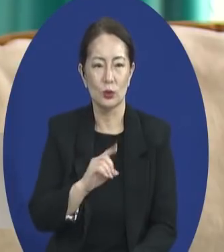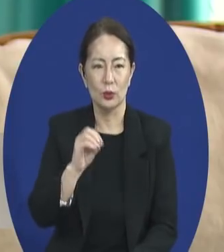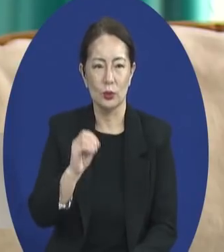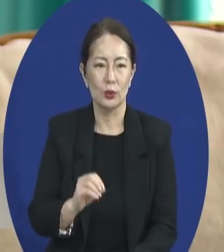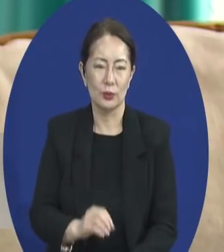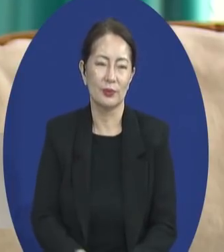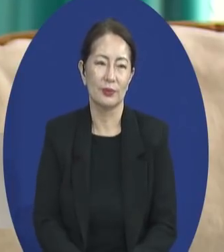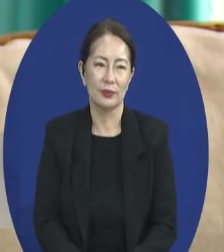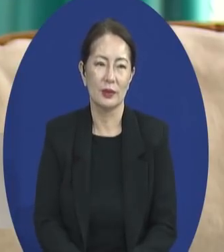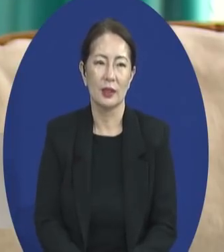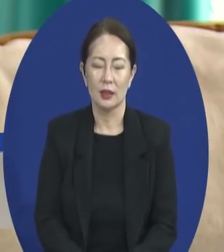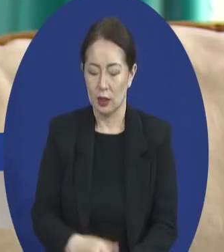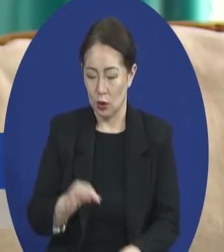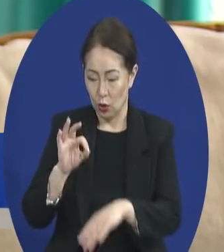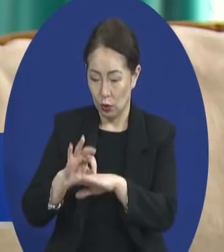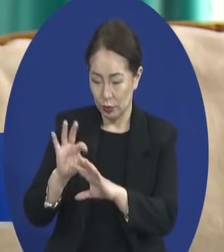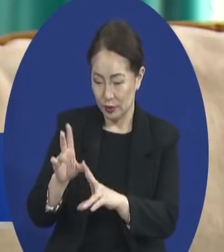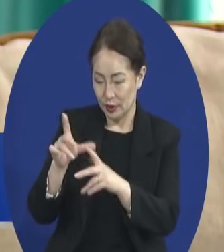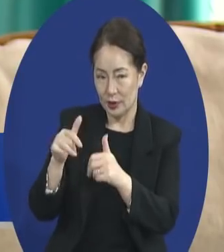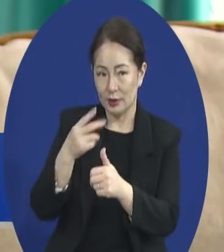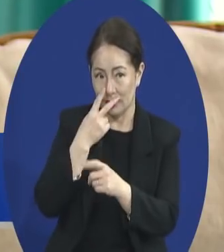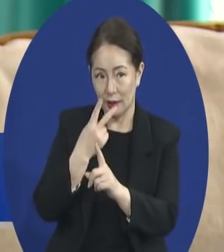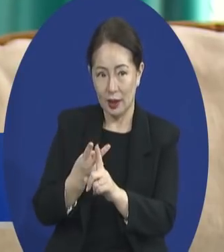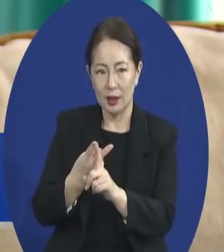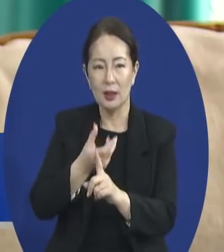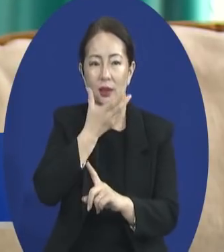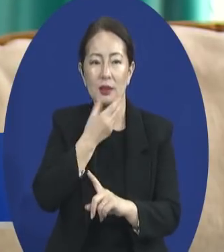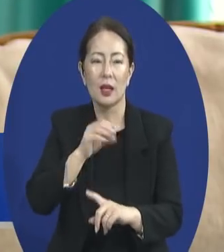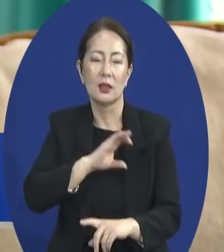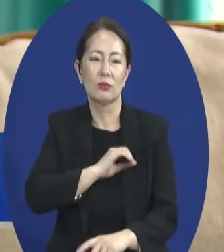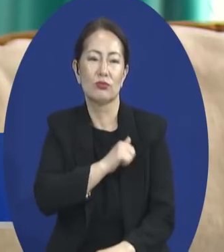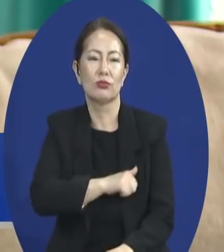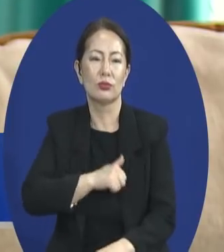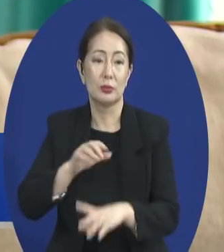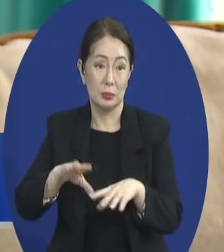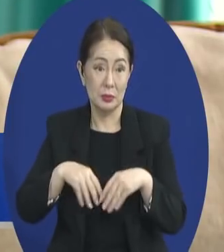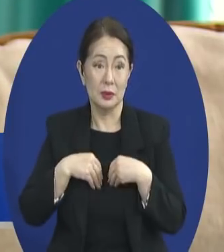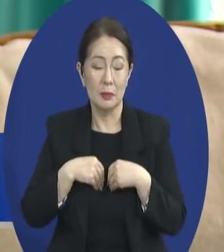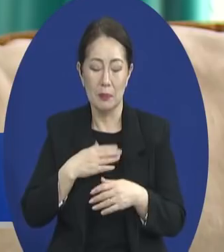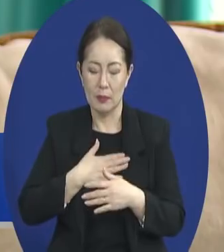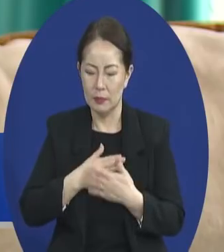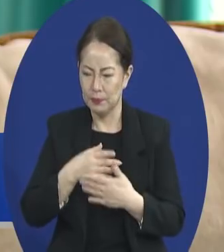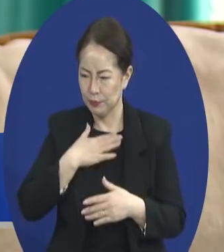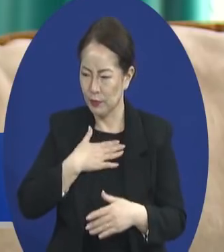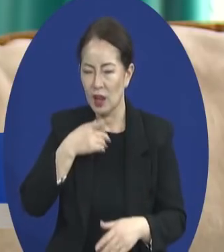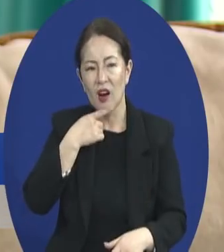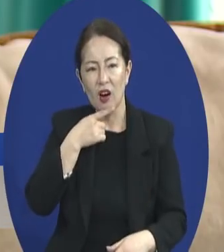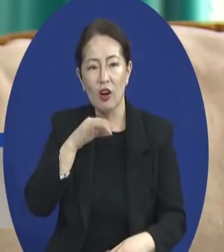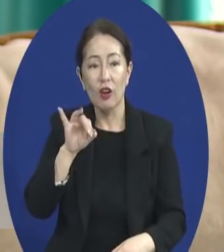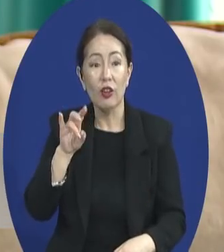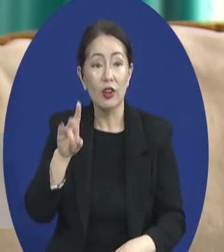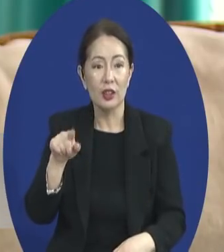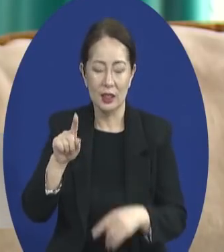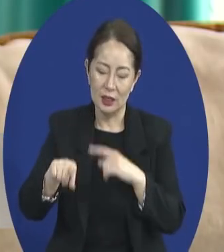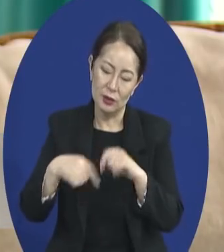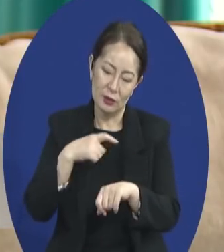Эдгэрсний дараа бол бид нарт л үнэхээр бас тийм сайхан мэдрэмж төрдөг. Одоо охныг хөшөө их